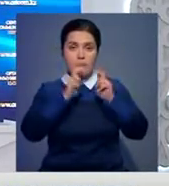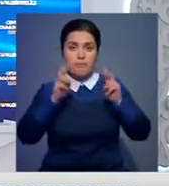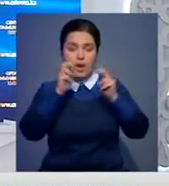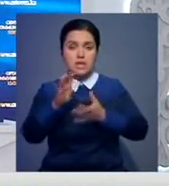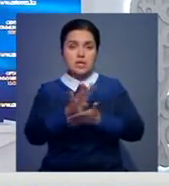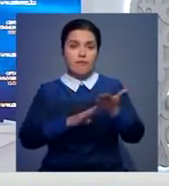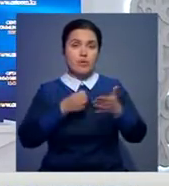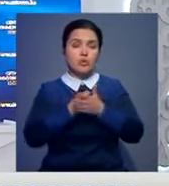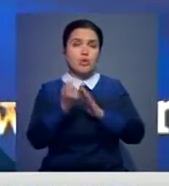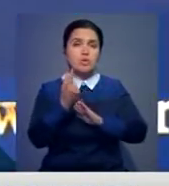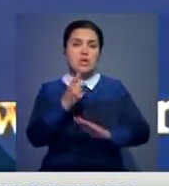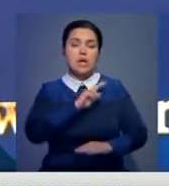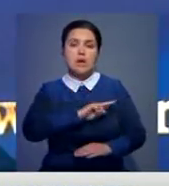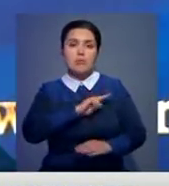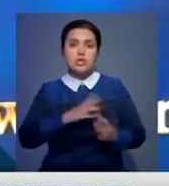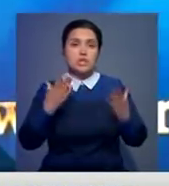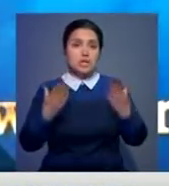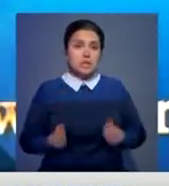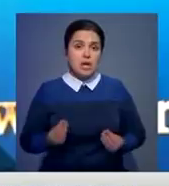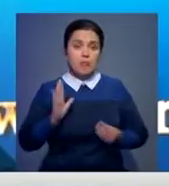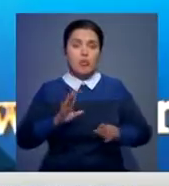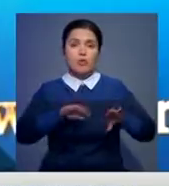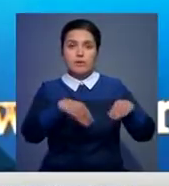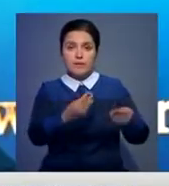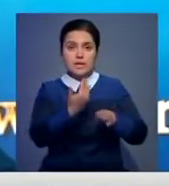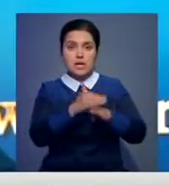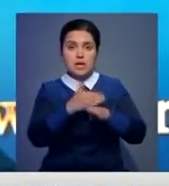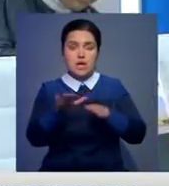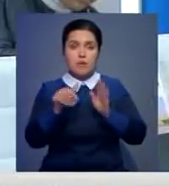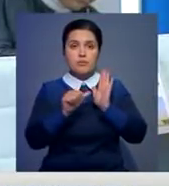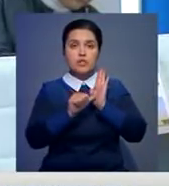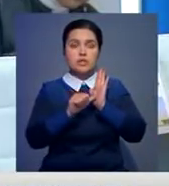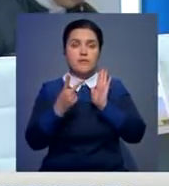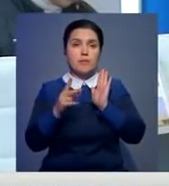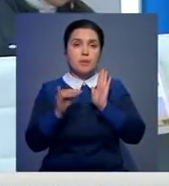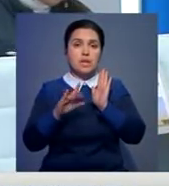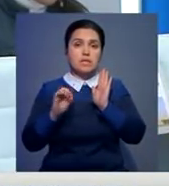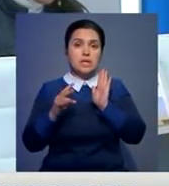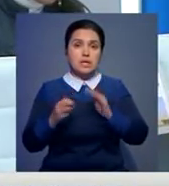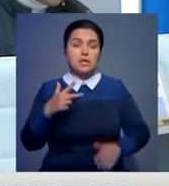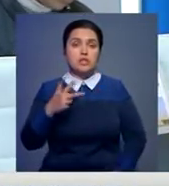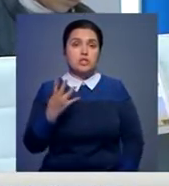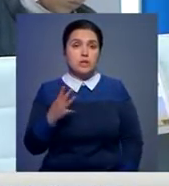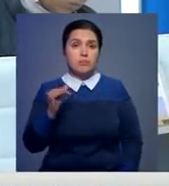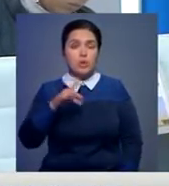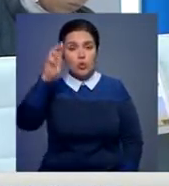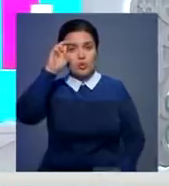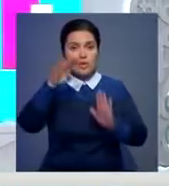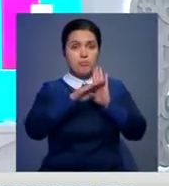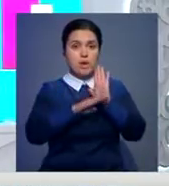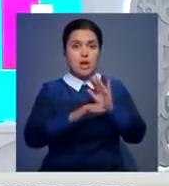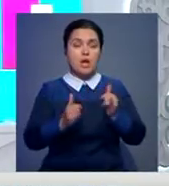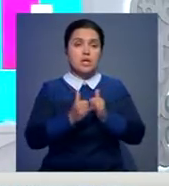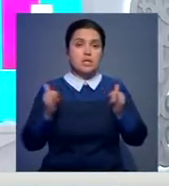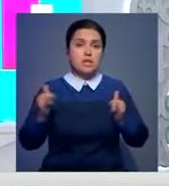до 11 рабочих дней. Запланировано выдать займы на 62 миллиарда тенге. Из них 34 по государственной программе